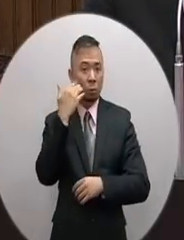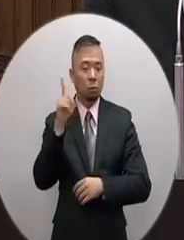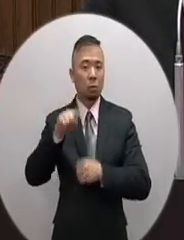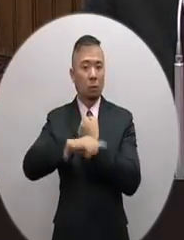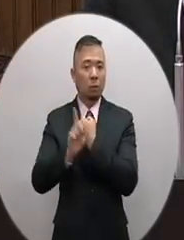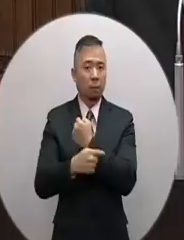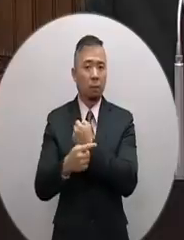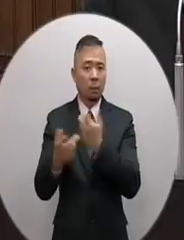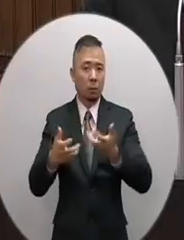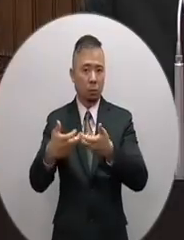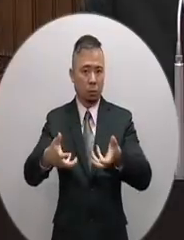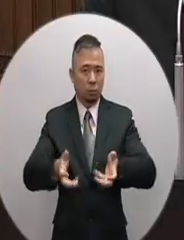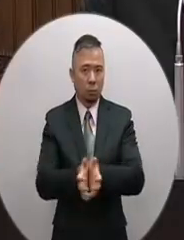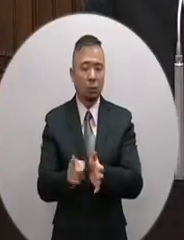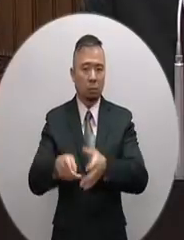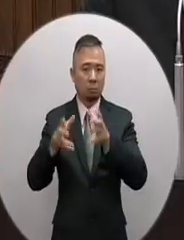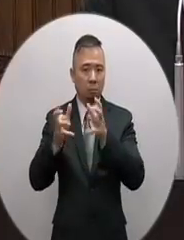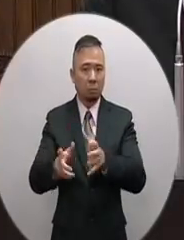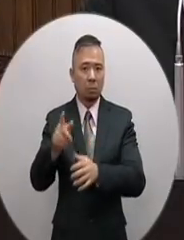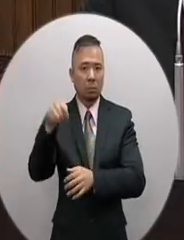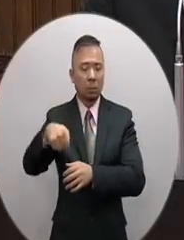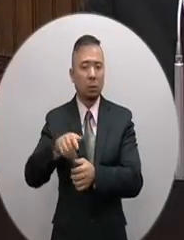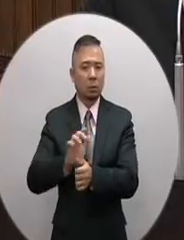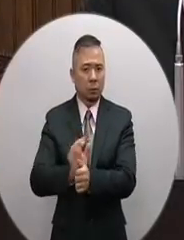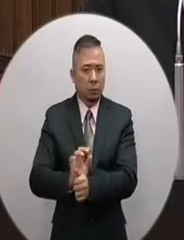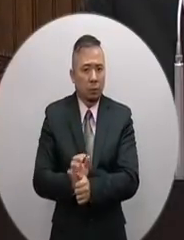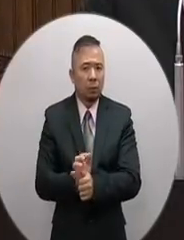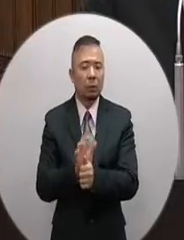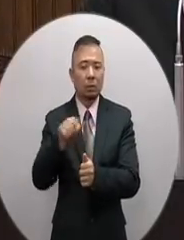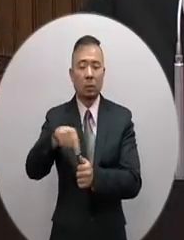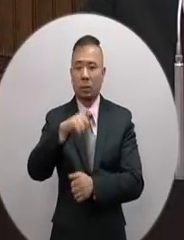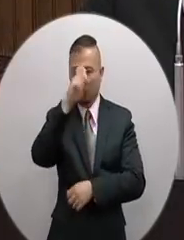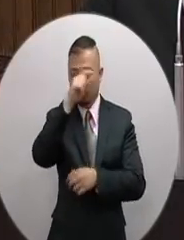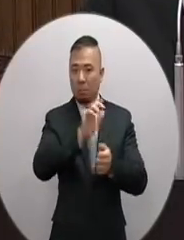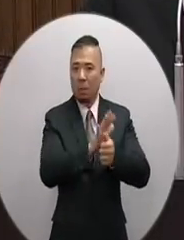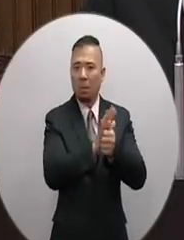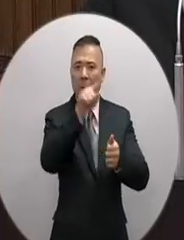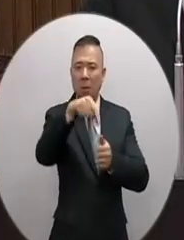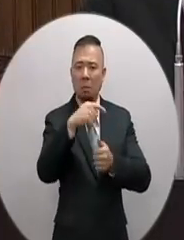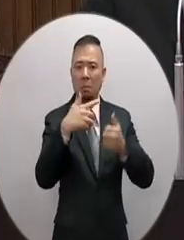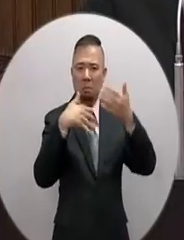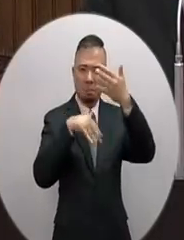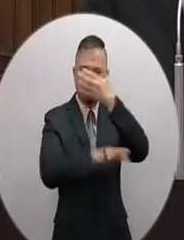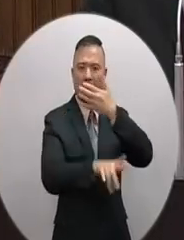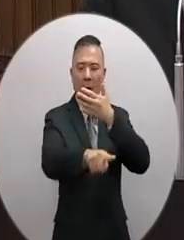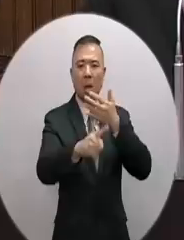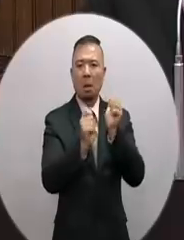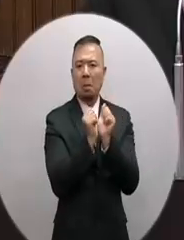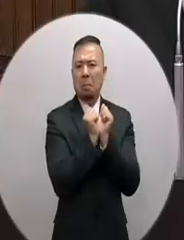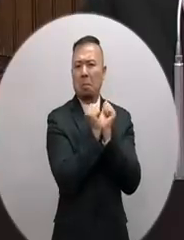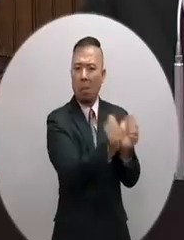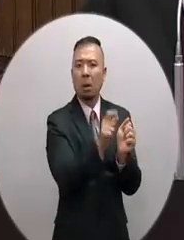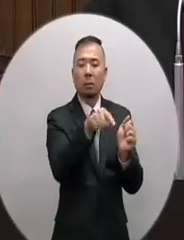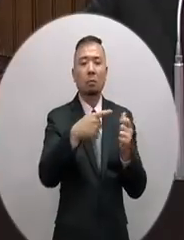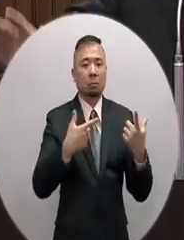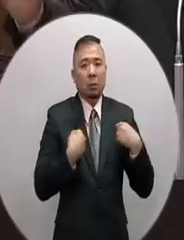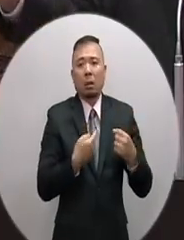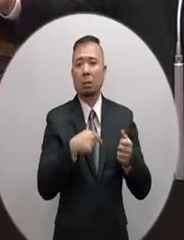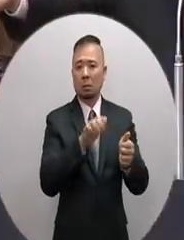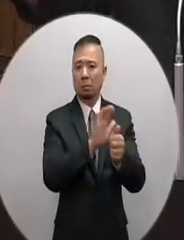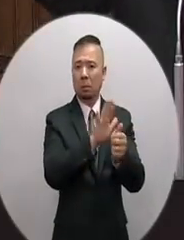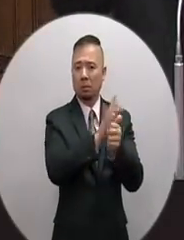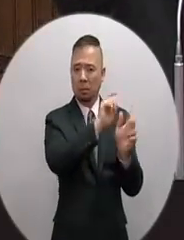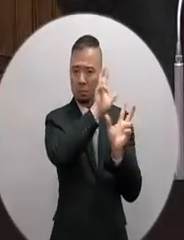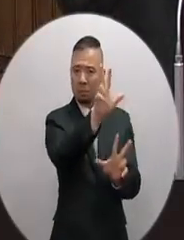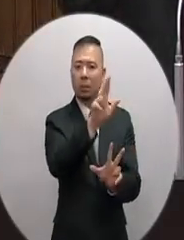有建制这样的一个平台啊，为冤狱平反，那就应该确实去做啊，不应该用